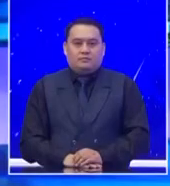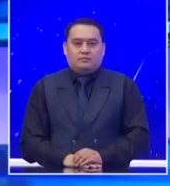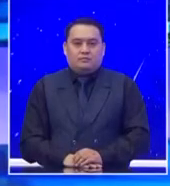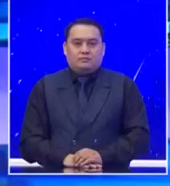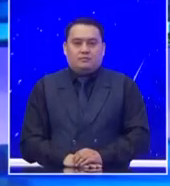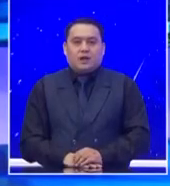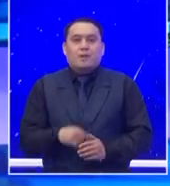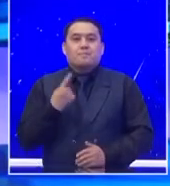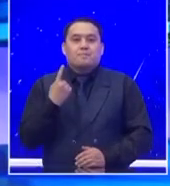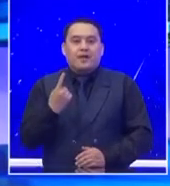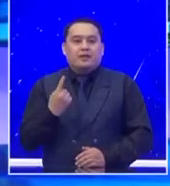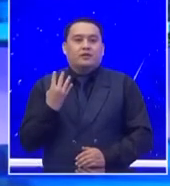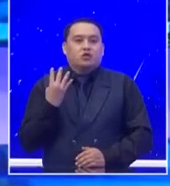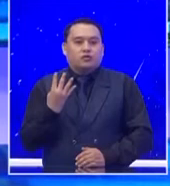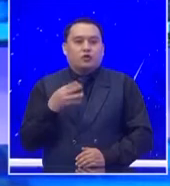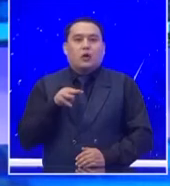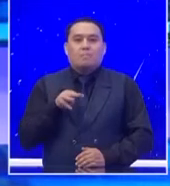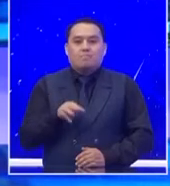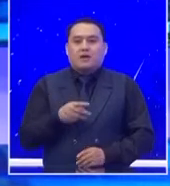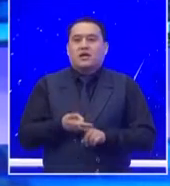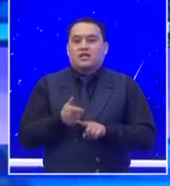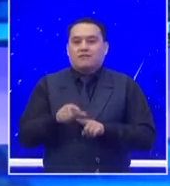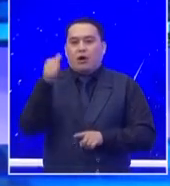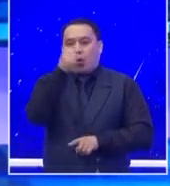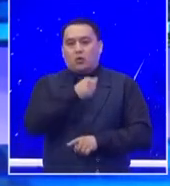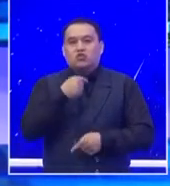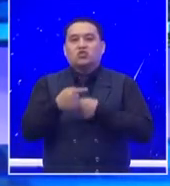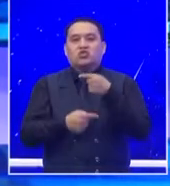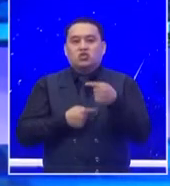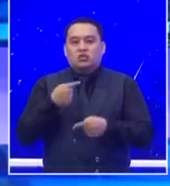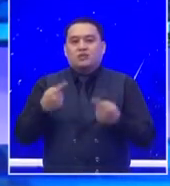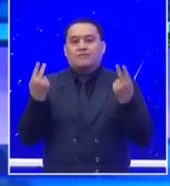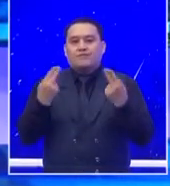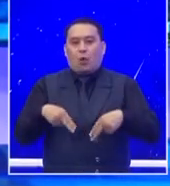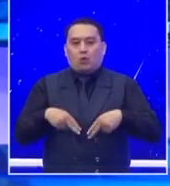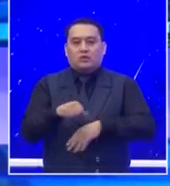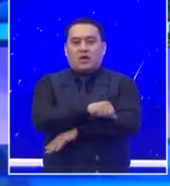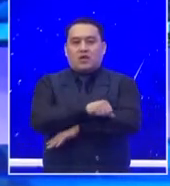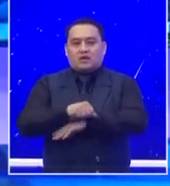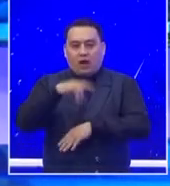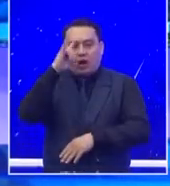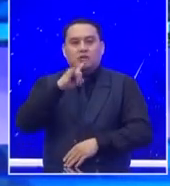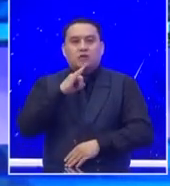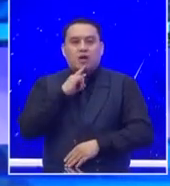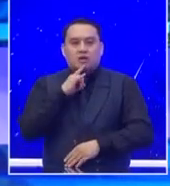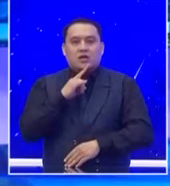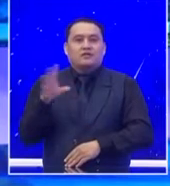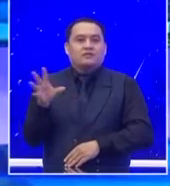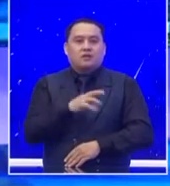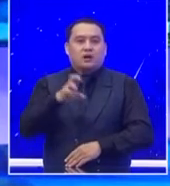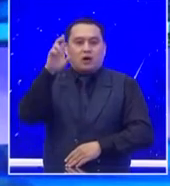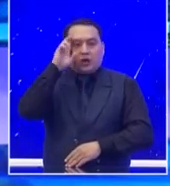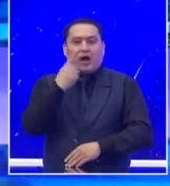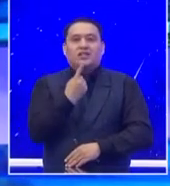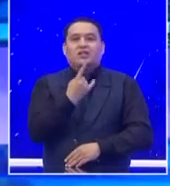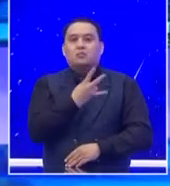В период с 1 по 4 марта текущего года через пункты пропуска государственной границы в Казахстан из всех стран прибыло